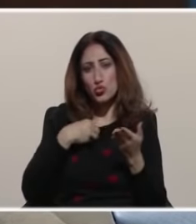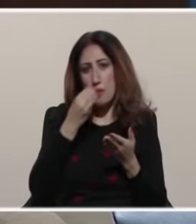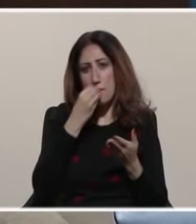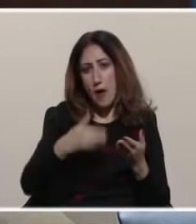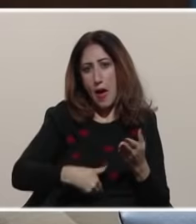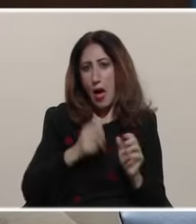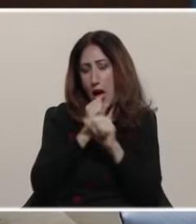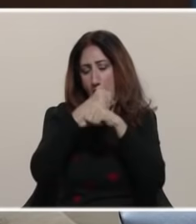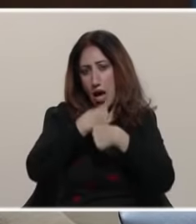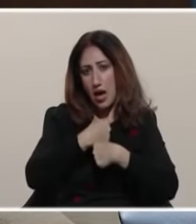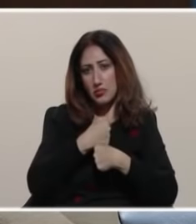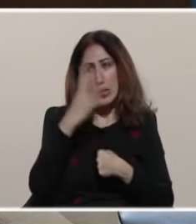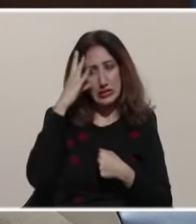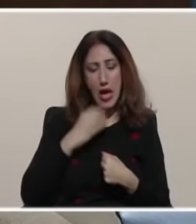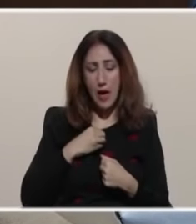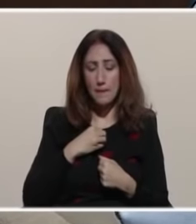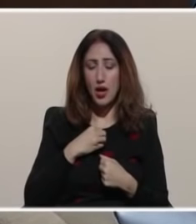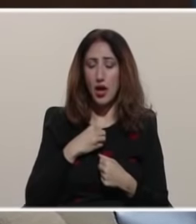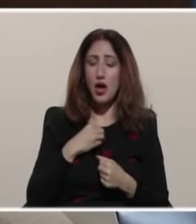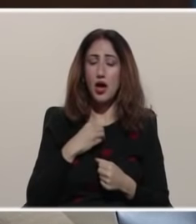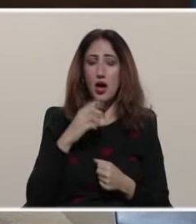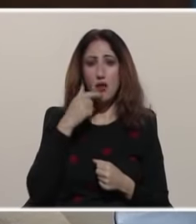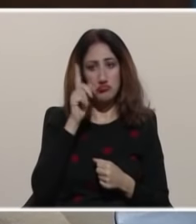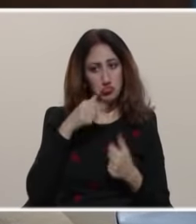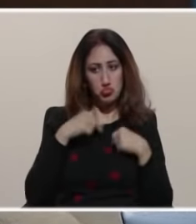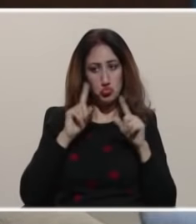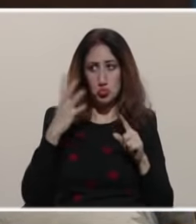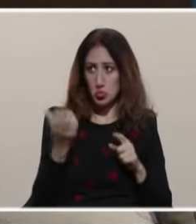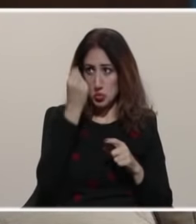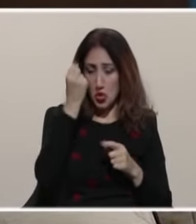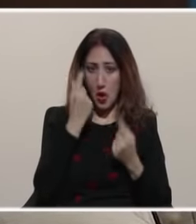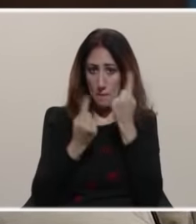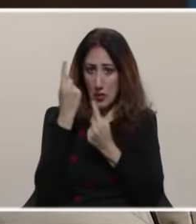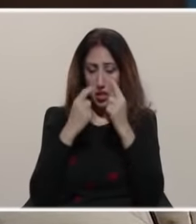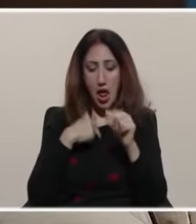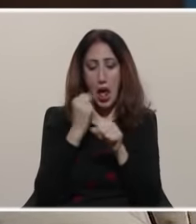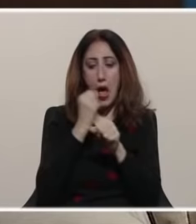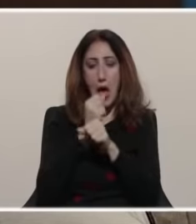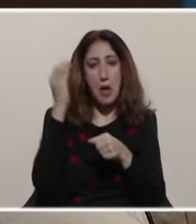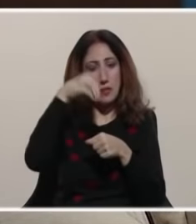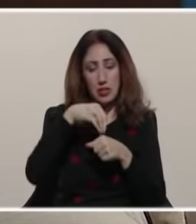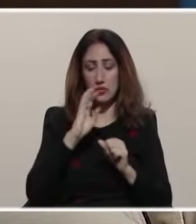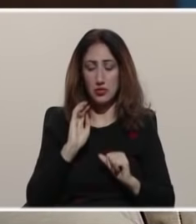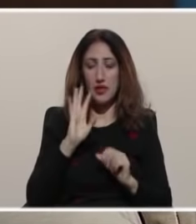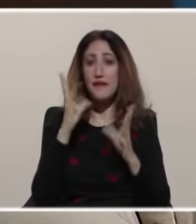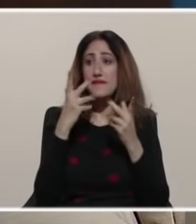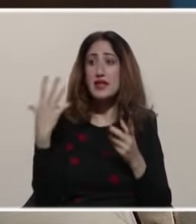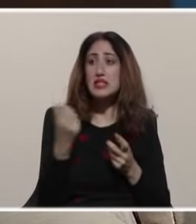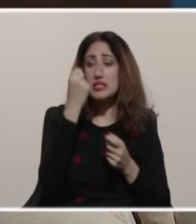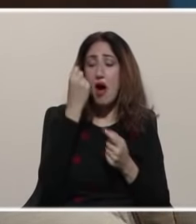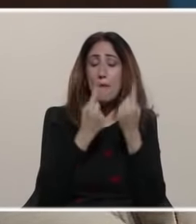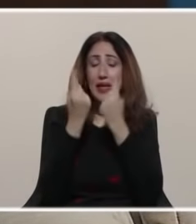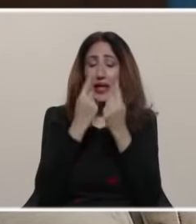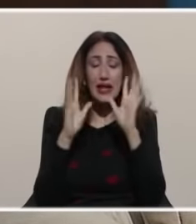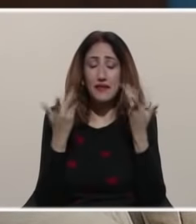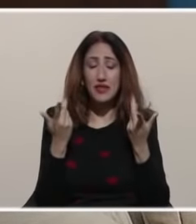تأذن لي وتسامح لي على نصف التفاحة؟ فقال له لا أنا مش صاحب الجنينة، ده أنا أعمل بها، أنا أجير. قال له مال صاحب الجنينة فين؟ قال له